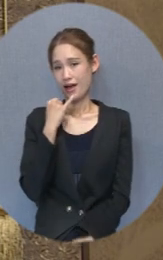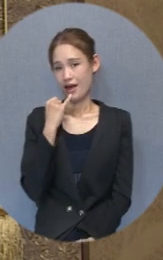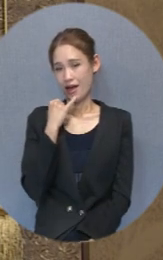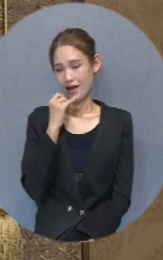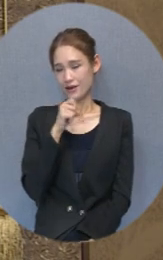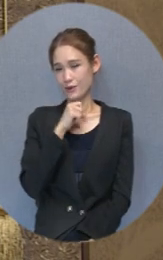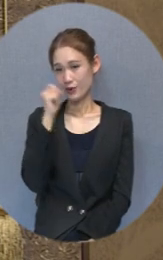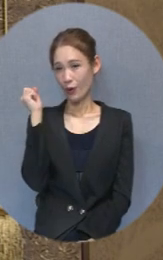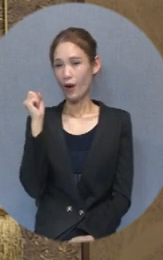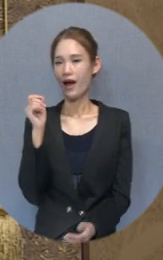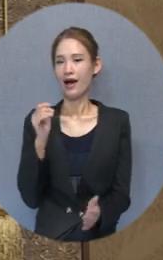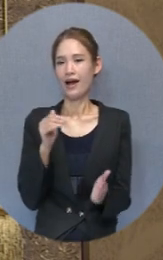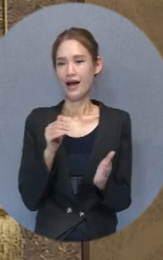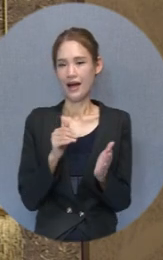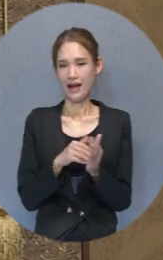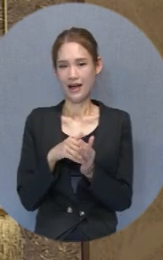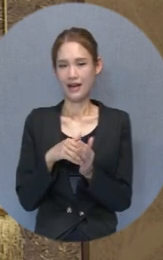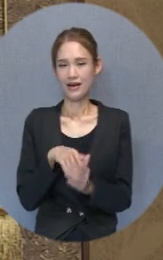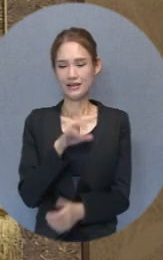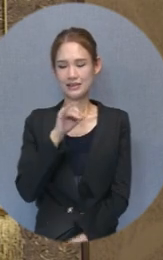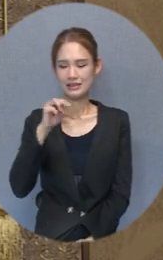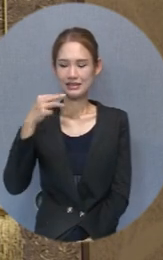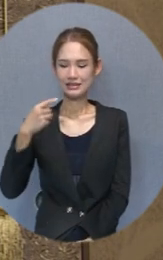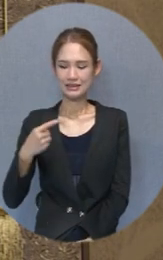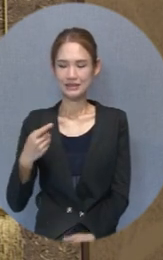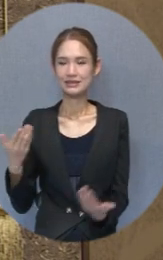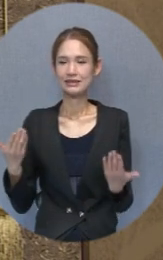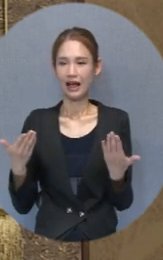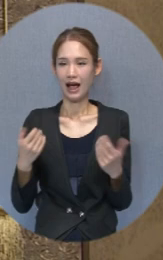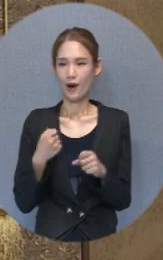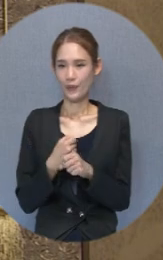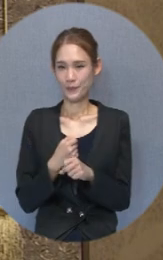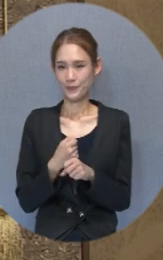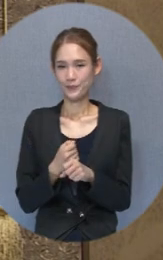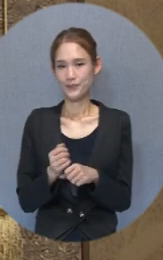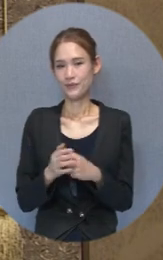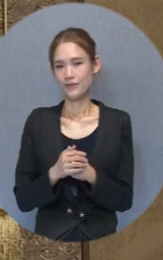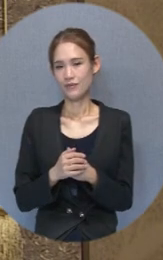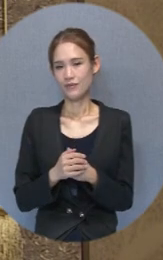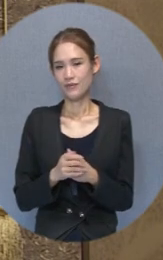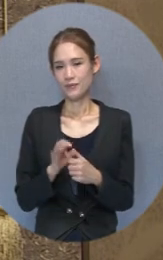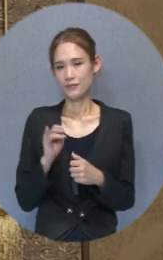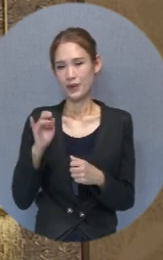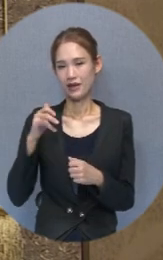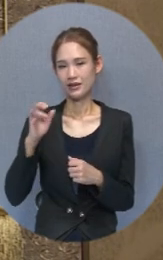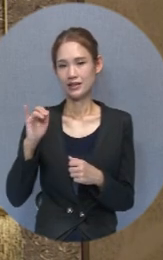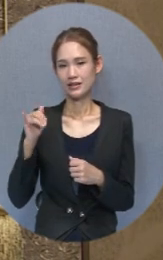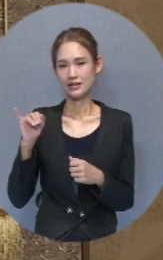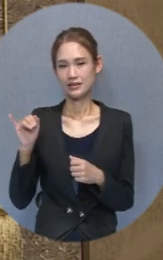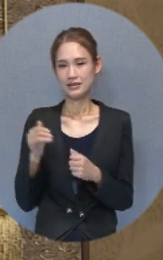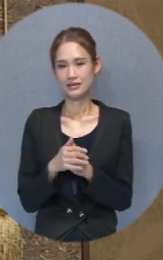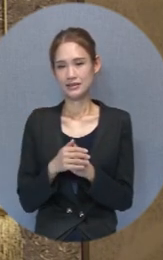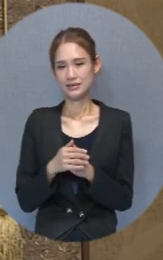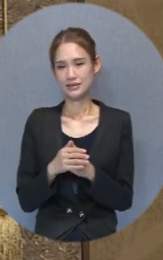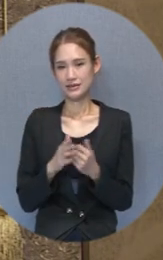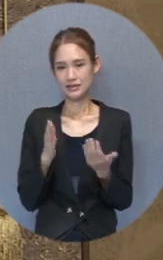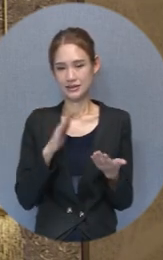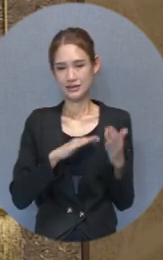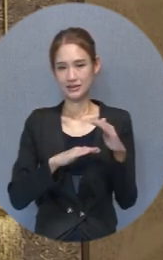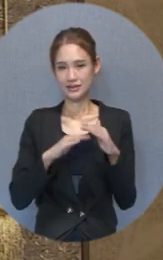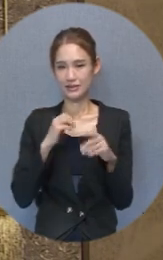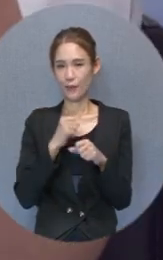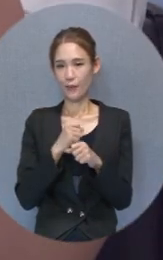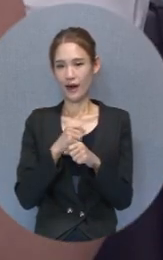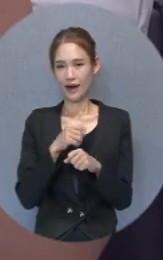통과가 되면 네. 그때 이제 키트 작업을 해요. 아. 네, 그러면은 이제 이렇게 패키지화 시켜서 이게 이제